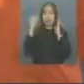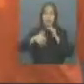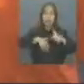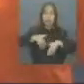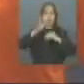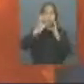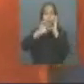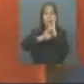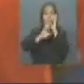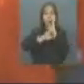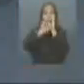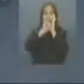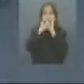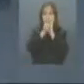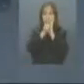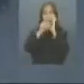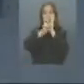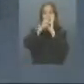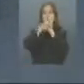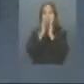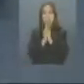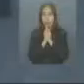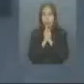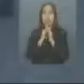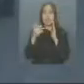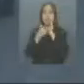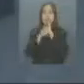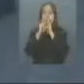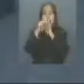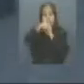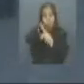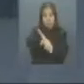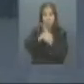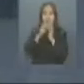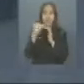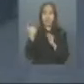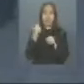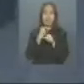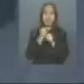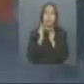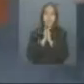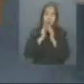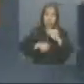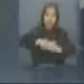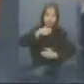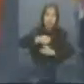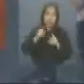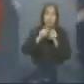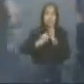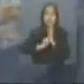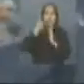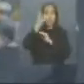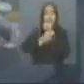รบุรีรัมย์หนองบัวลำภูและนครราชสีมาทำบุญตักบาตรในวันเริ่มต้นปีใหม่เพื่อความเป็นสิริมง